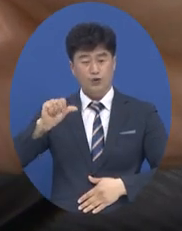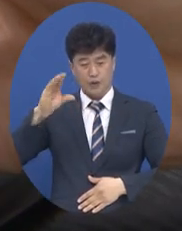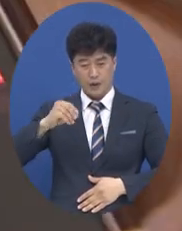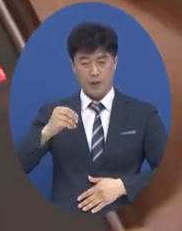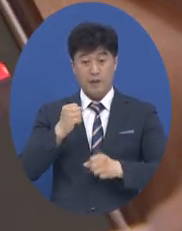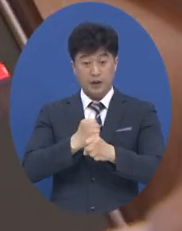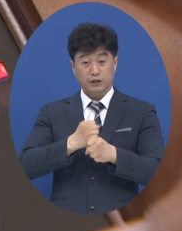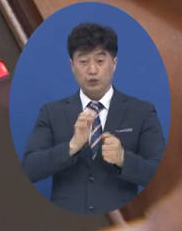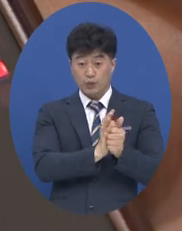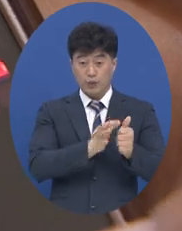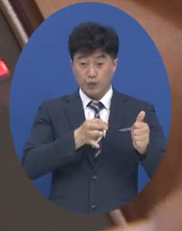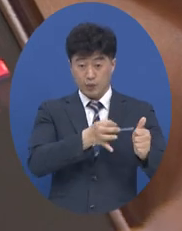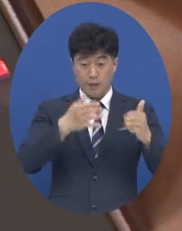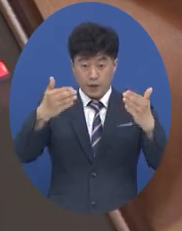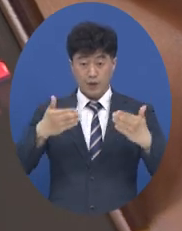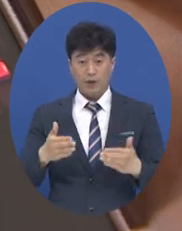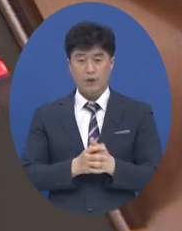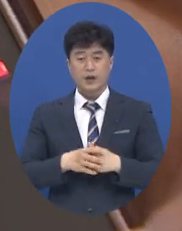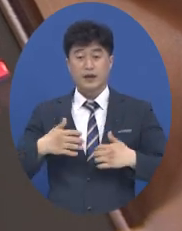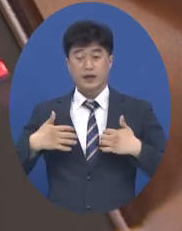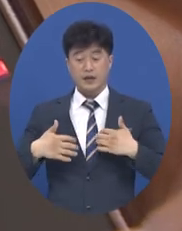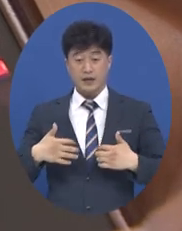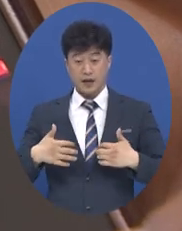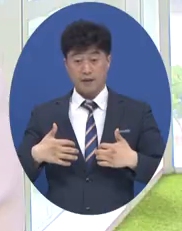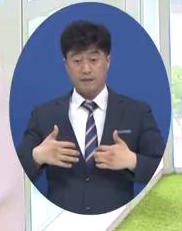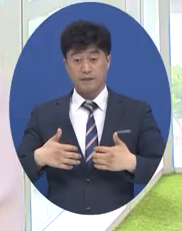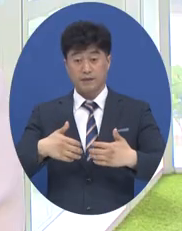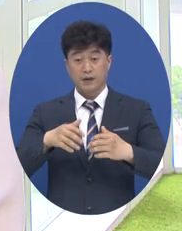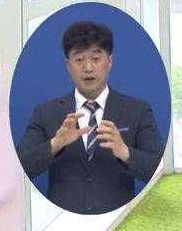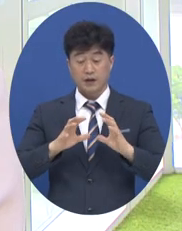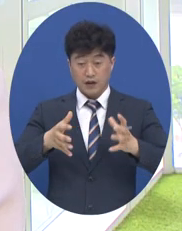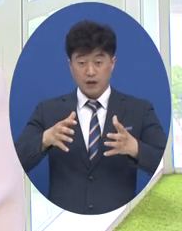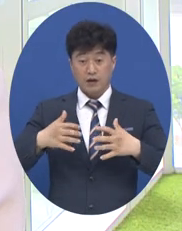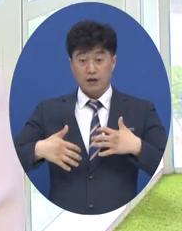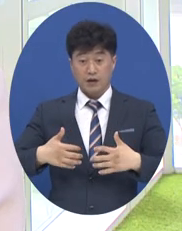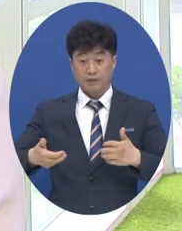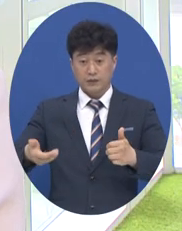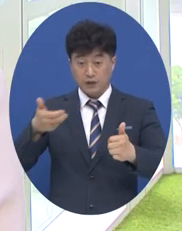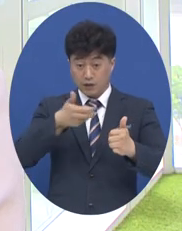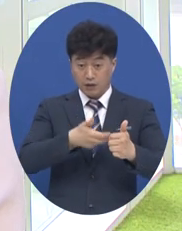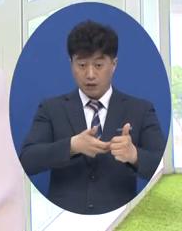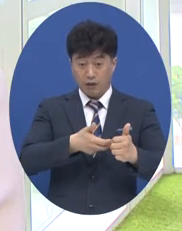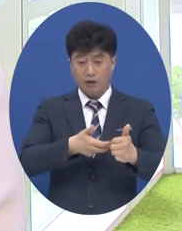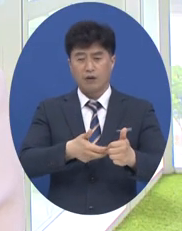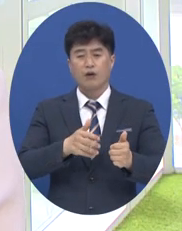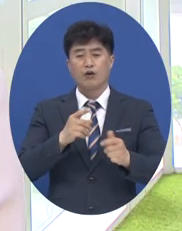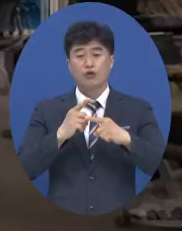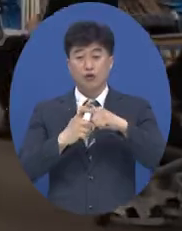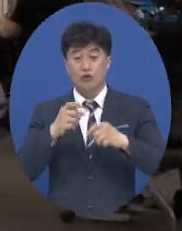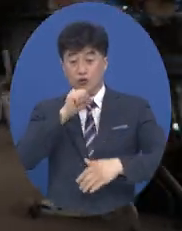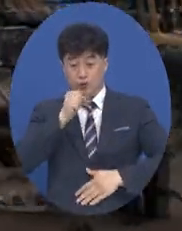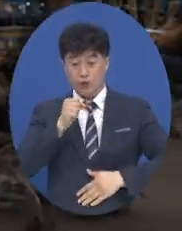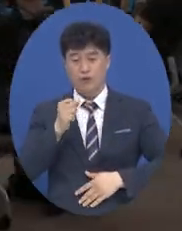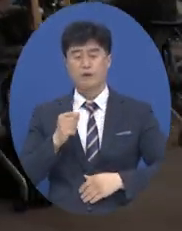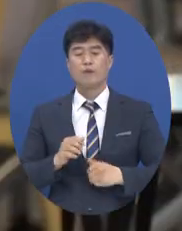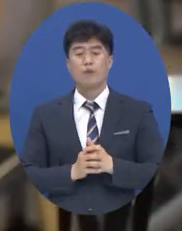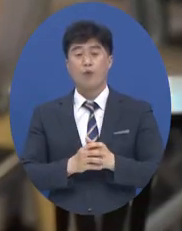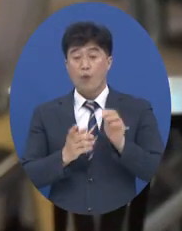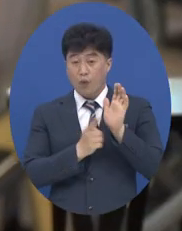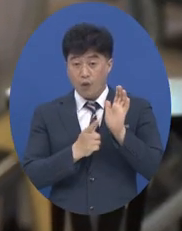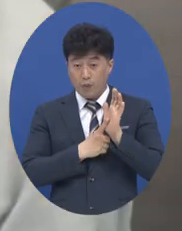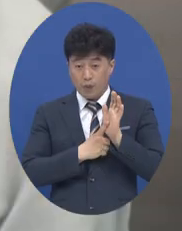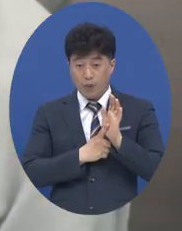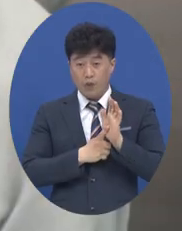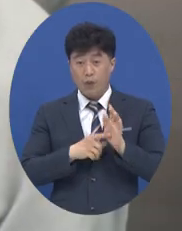받고 경기 글로벌 게임 센터 입주 신청 씩 가점을 부여 받으며 개인 테스트와 번역 그리고 마케팅 등